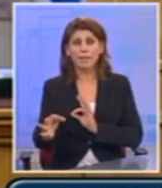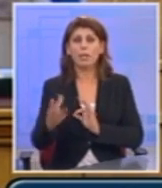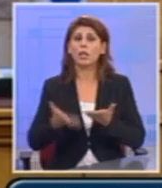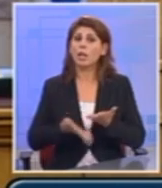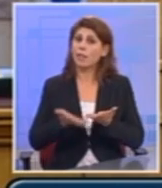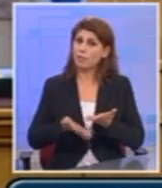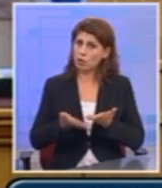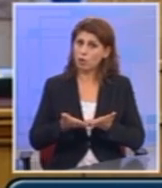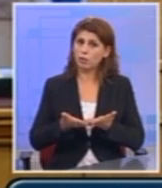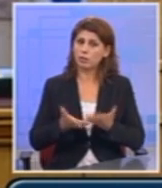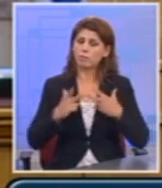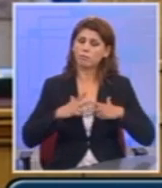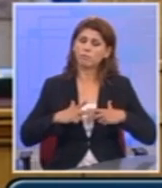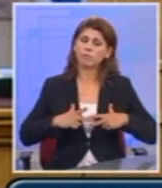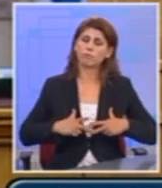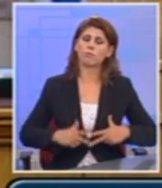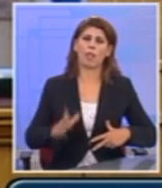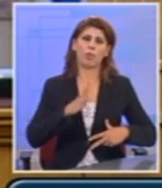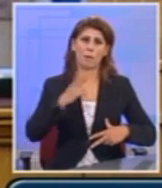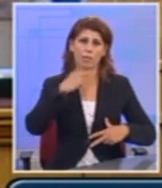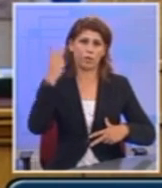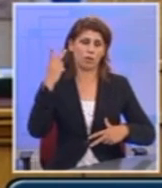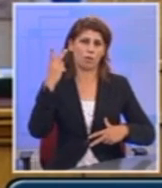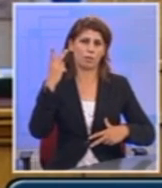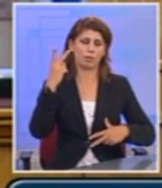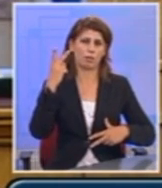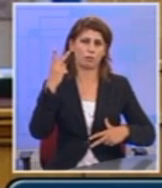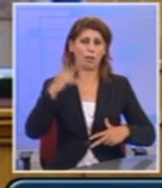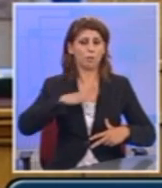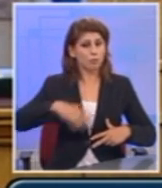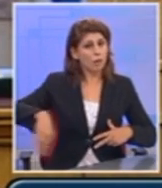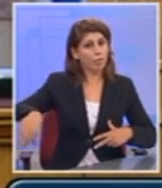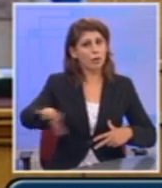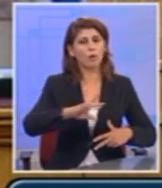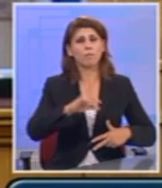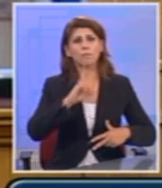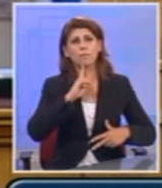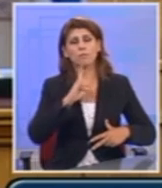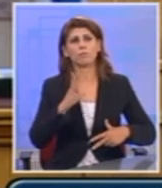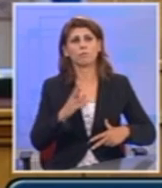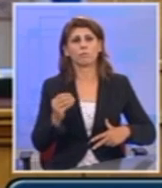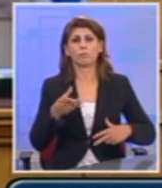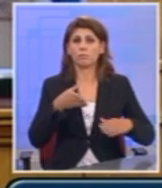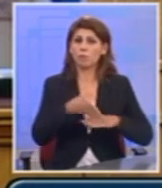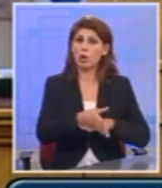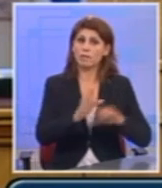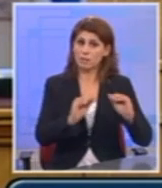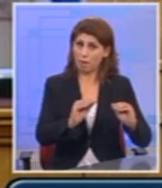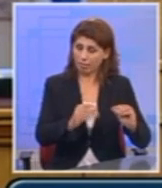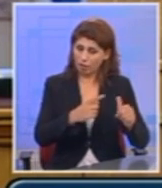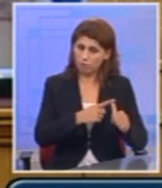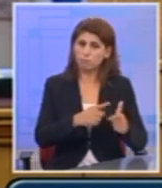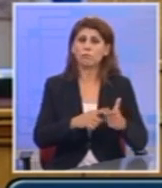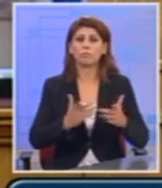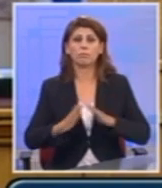διευκολύνει την απόλαυση των ανθρωπίνων δικαιωμάτων από τους ανθρώπους όπως να εγγυάται την πρόσβαση στην παιδεία ή